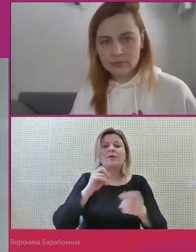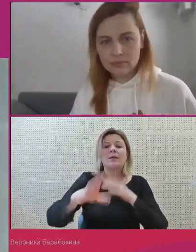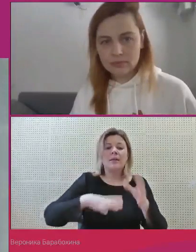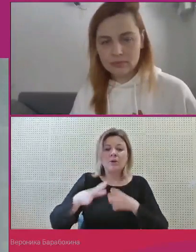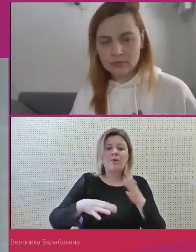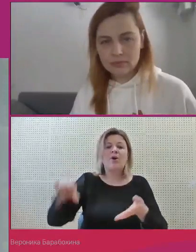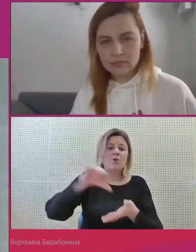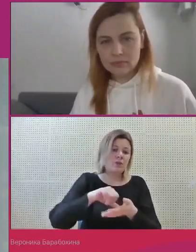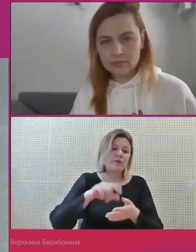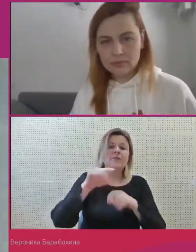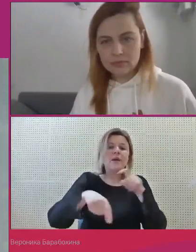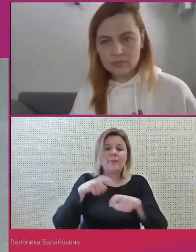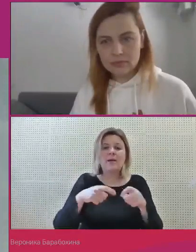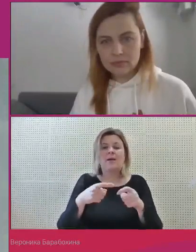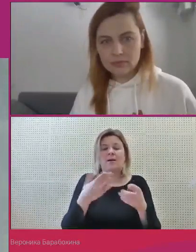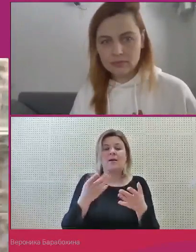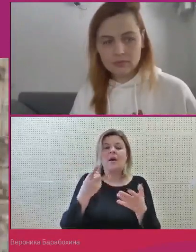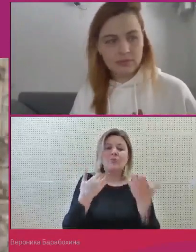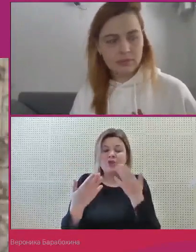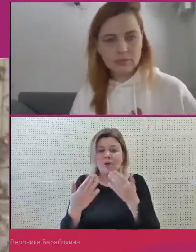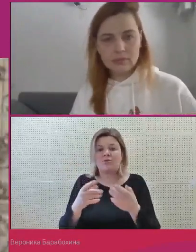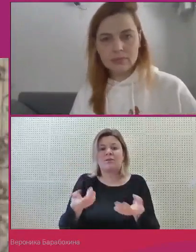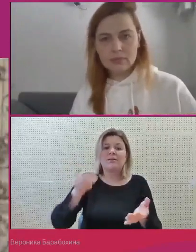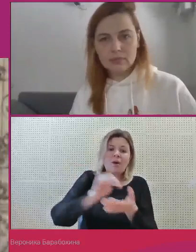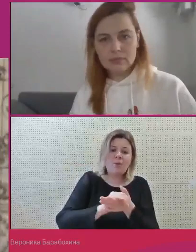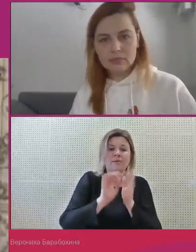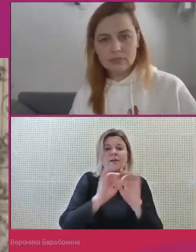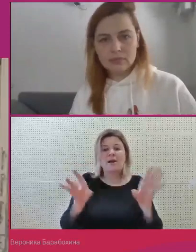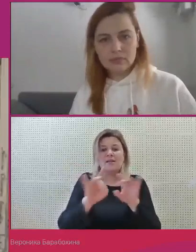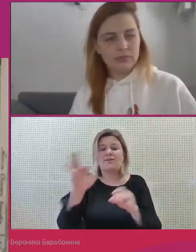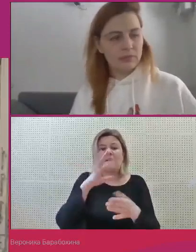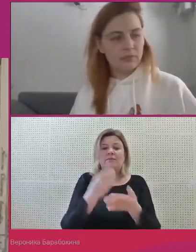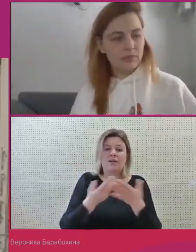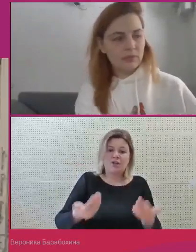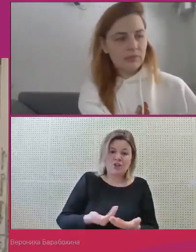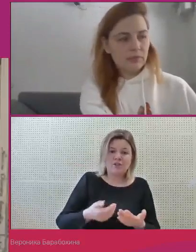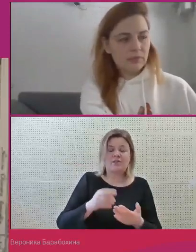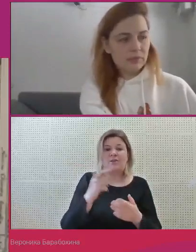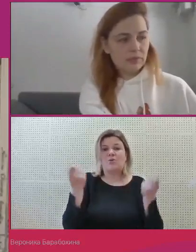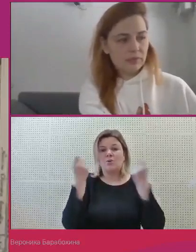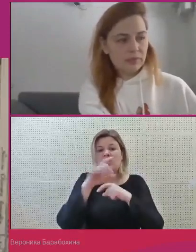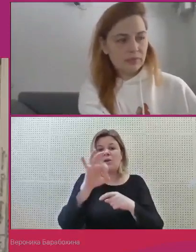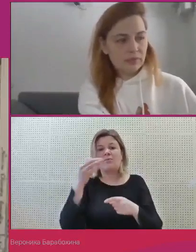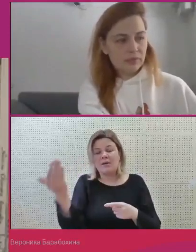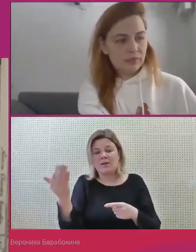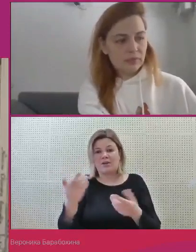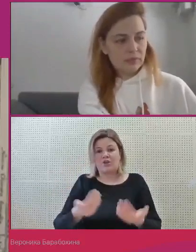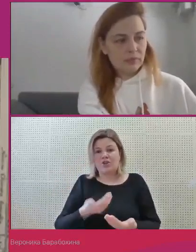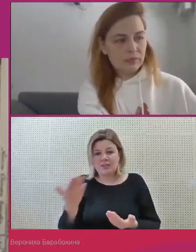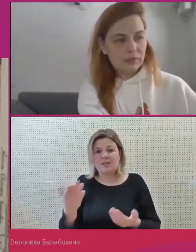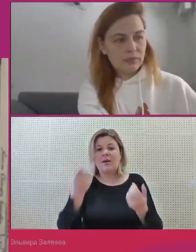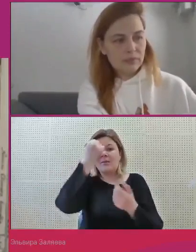знакомятся, рассказывают про свою жизнь, узнают про их жизнь. Благодаря этой коммуникации жизнь людей с инвалидностью, в частности,